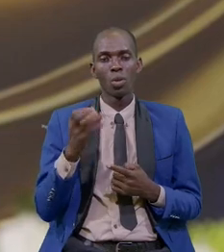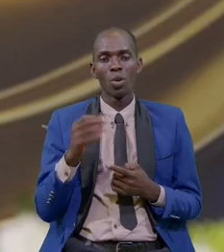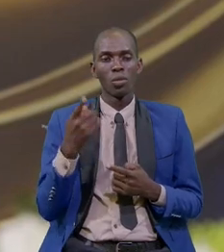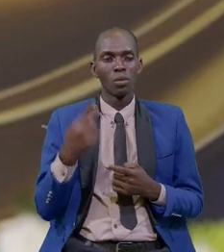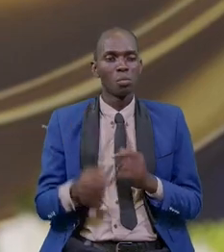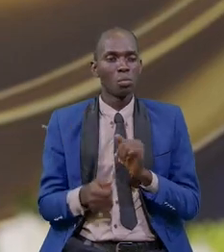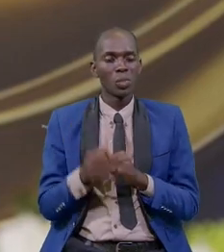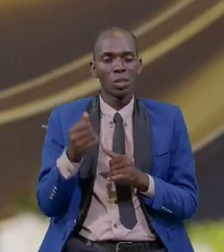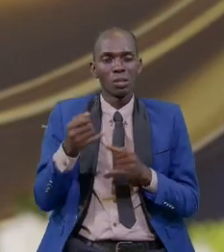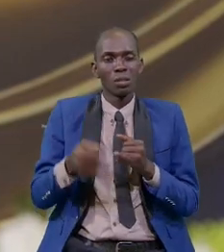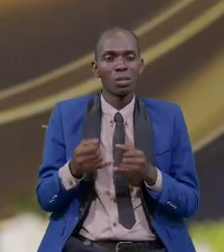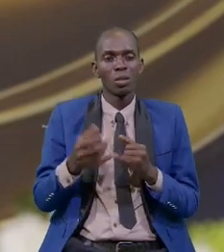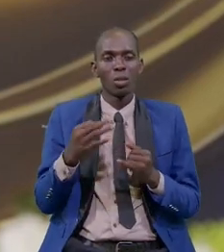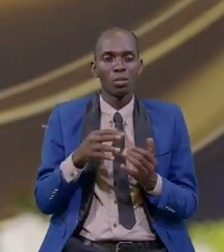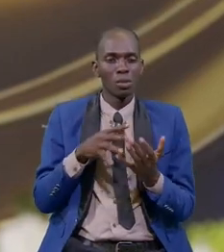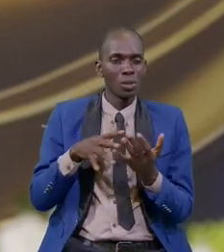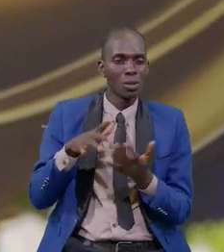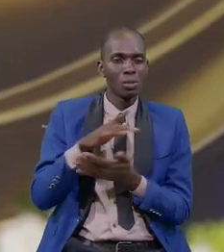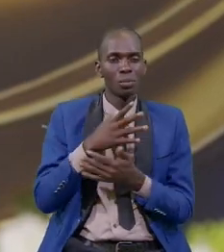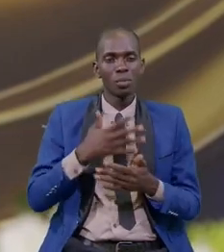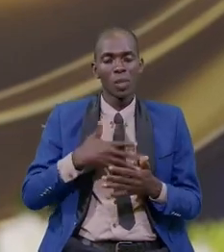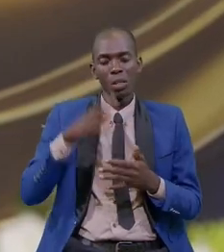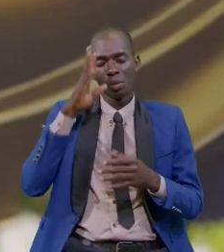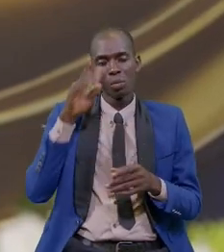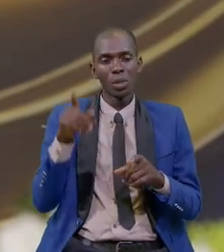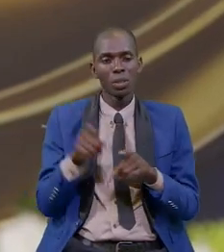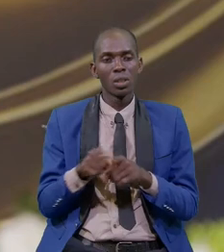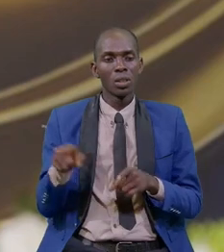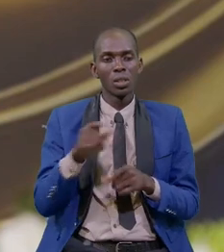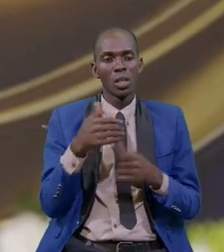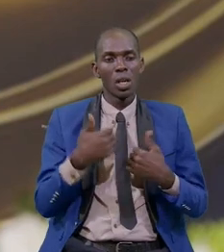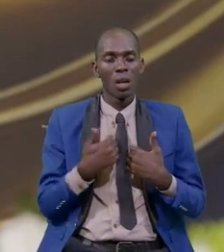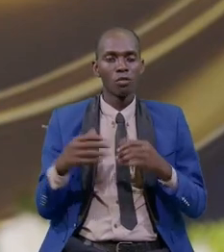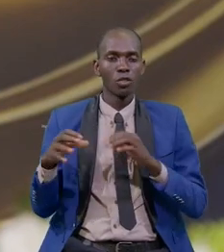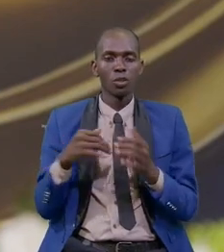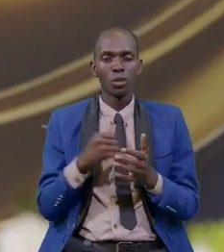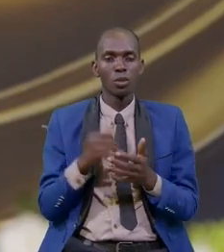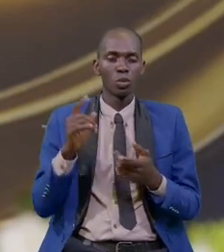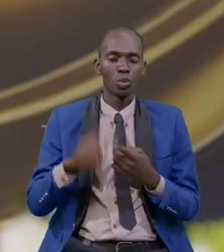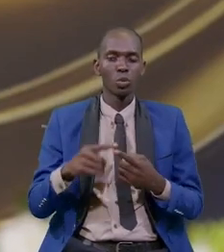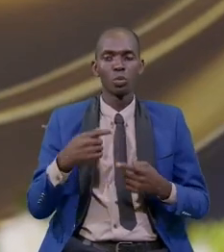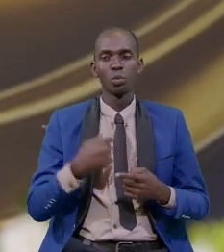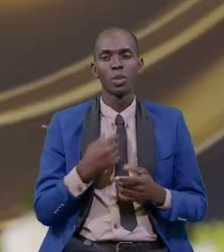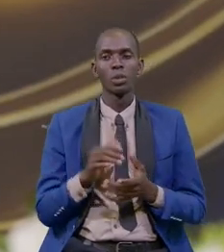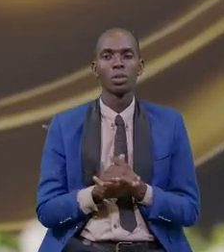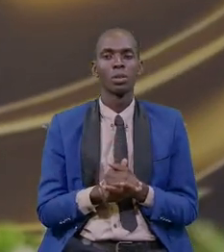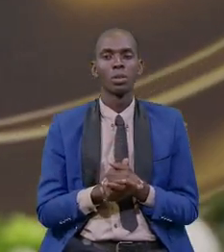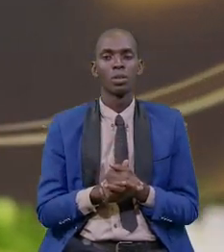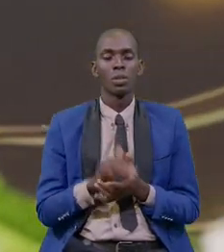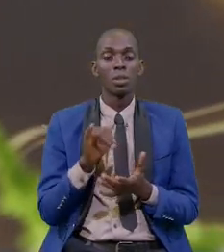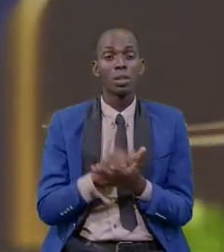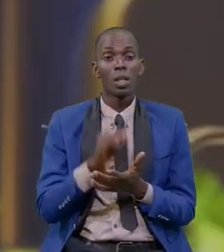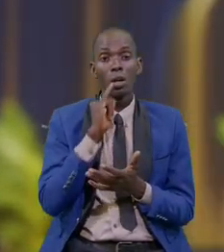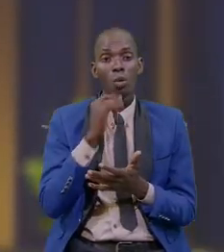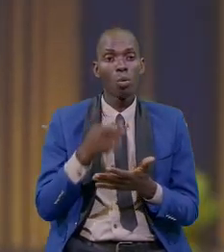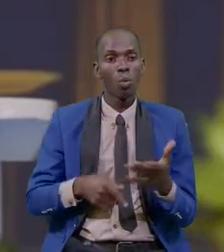plus petits de mes frères, c'est à moi que vous l'avez fait.